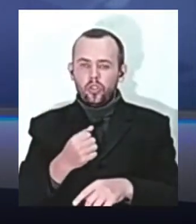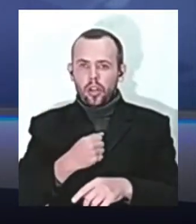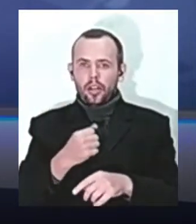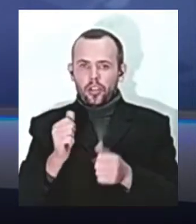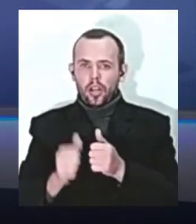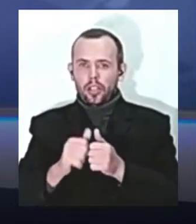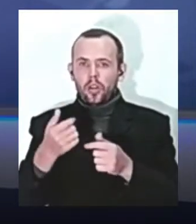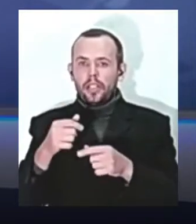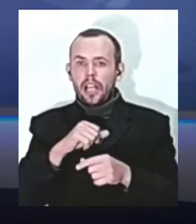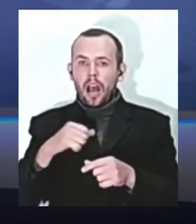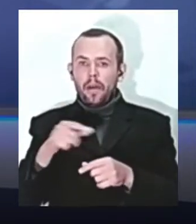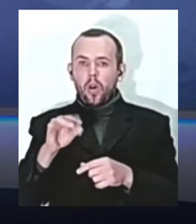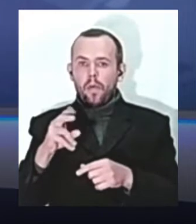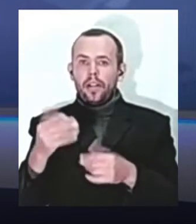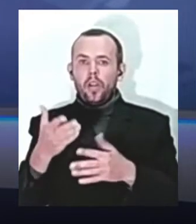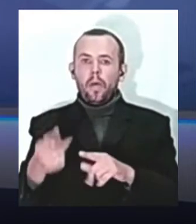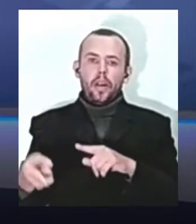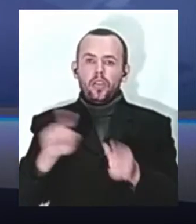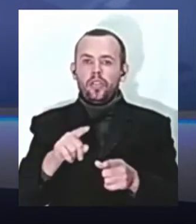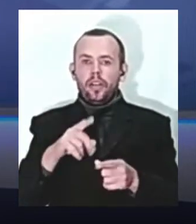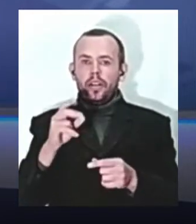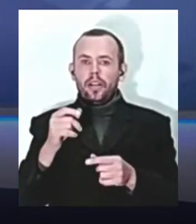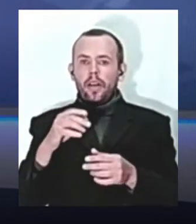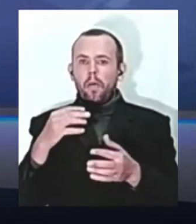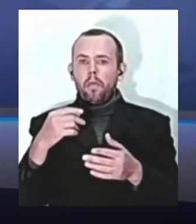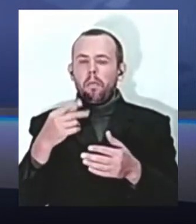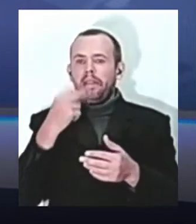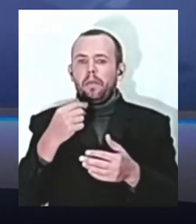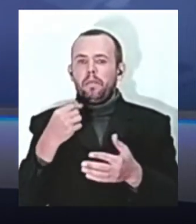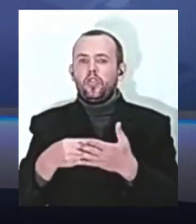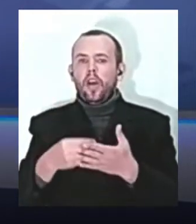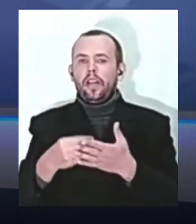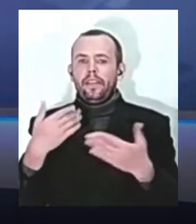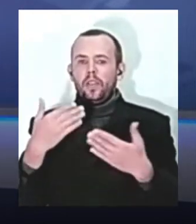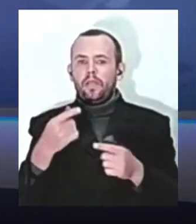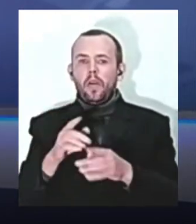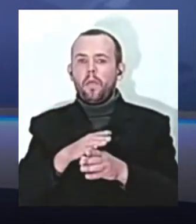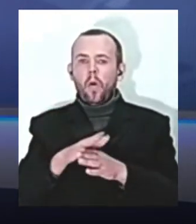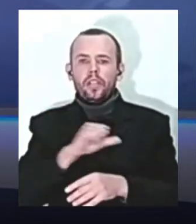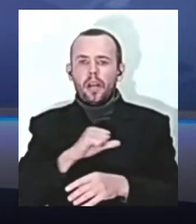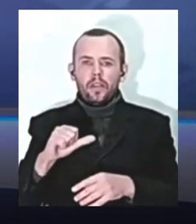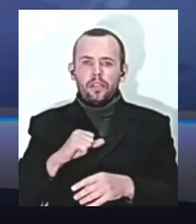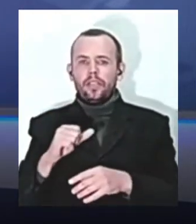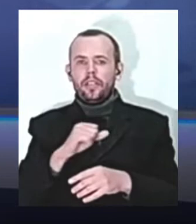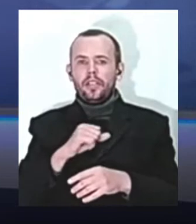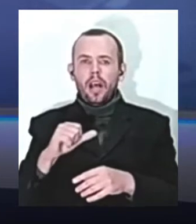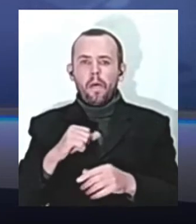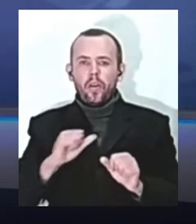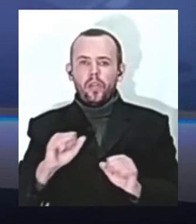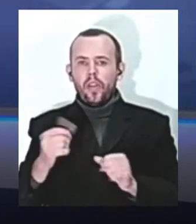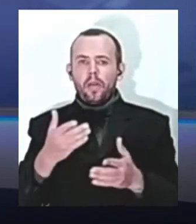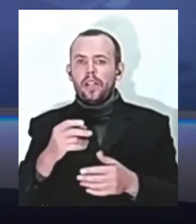які сьогодні перейшли на прямі бюджетні відносини, які, в принципі, повністю самостійні. Це місцеве самоврядування, на яке ми, насамперед, ми не